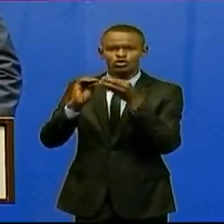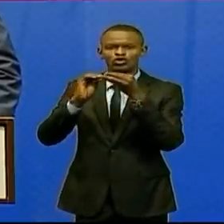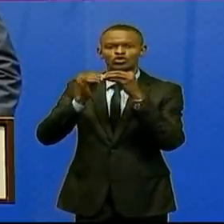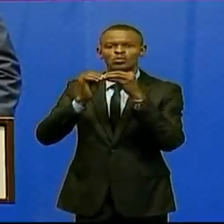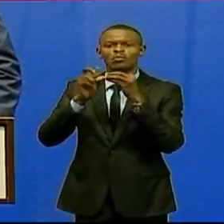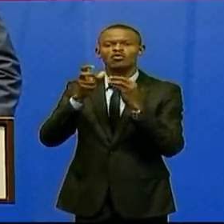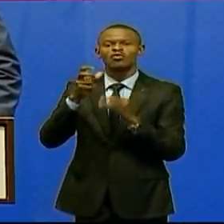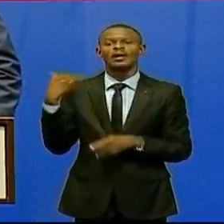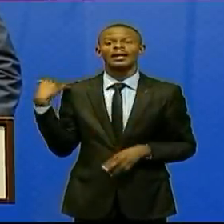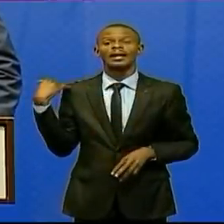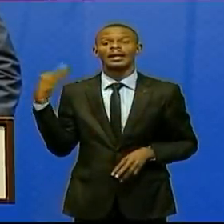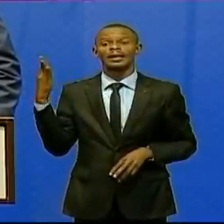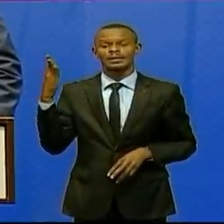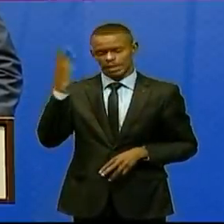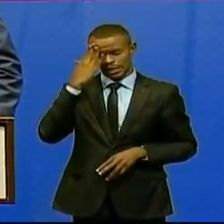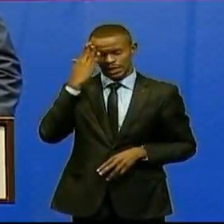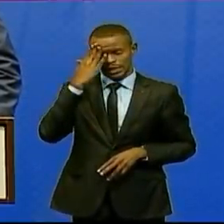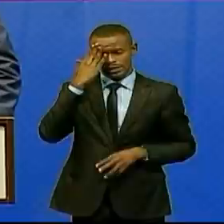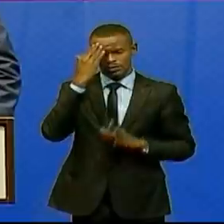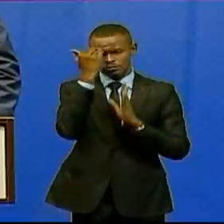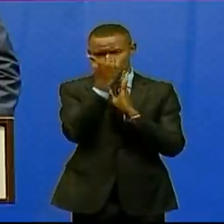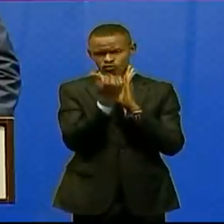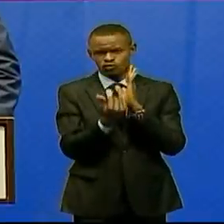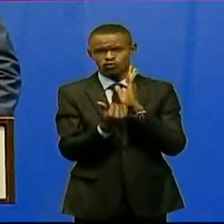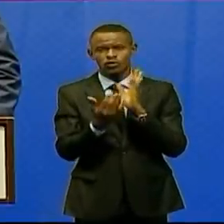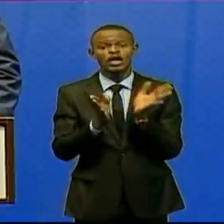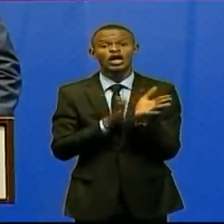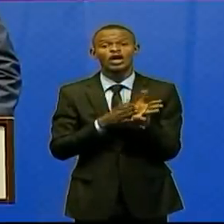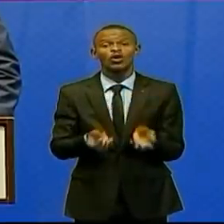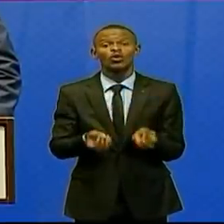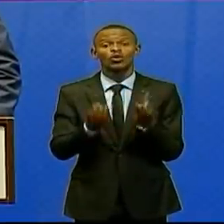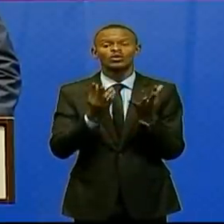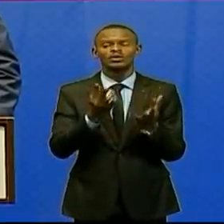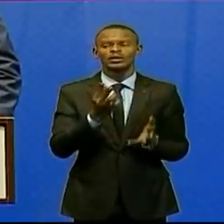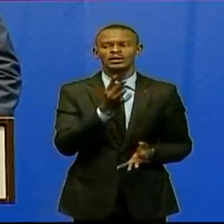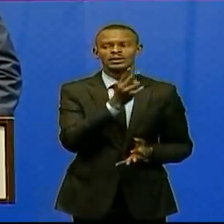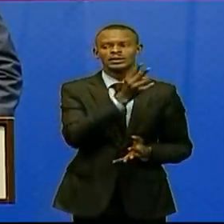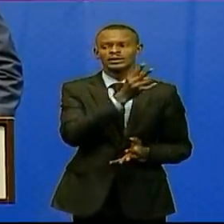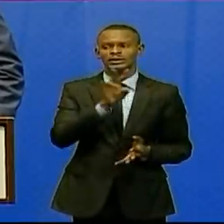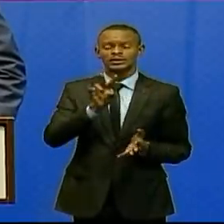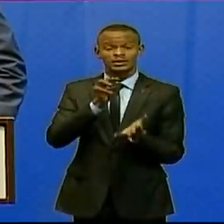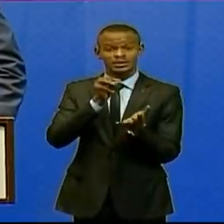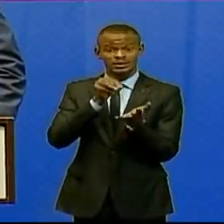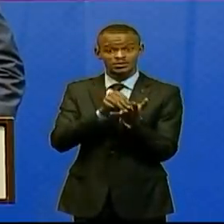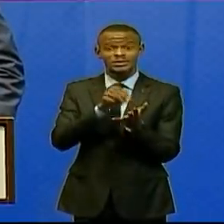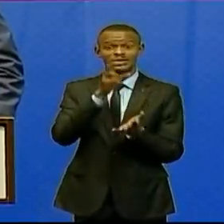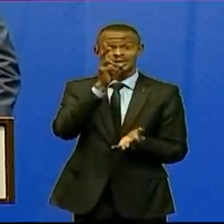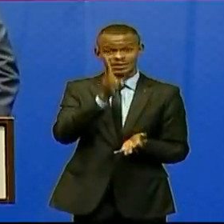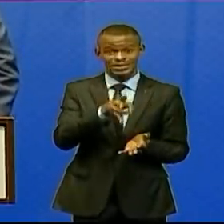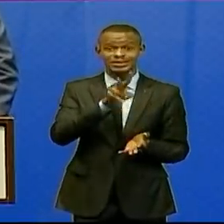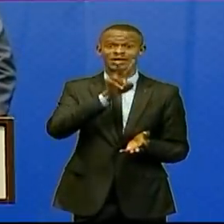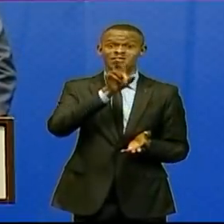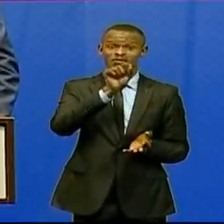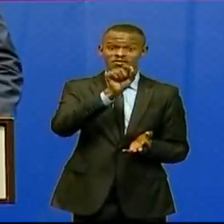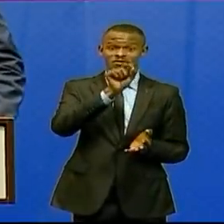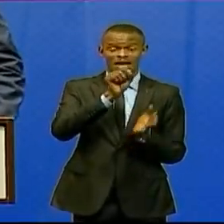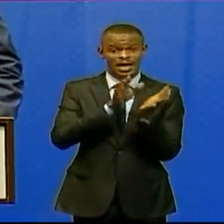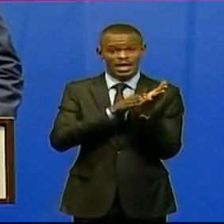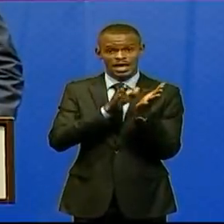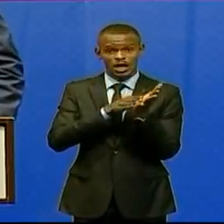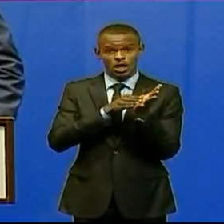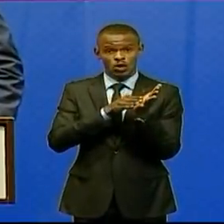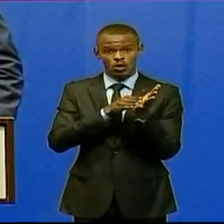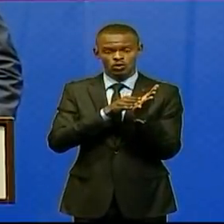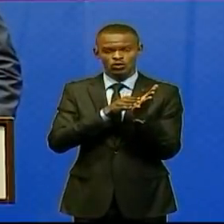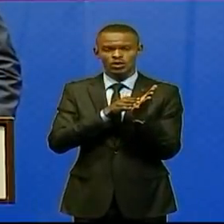de 7720 écoles primaires recensées pour un impact de 54